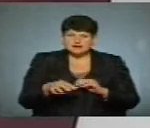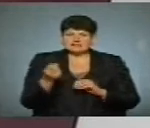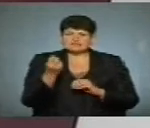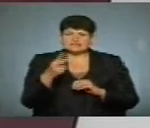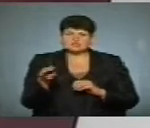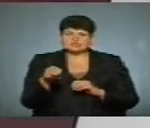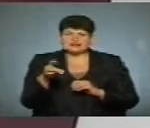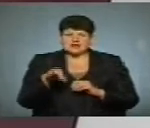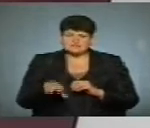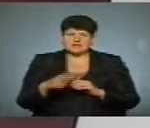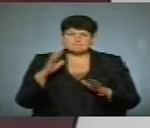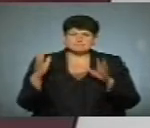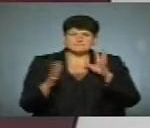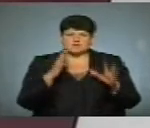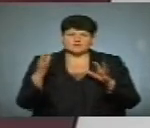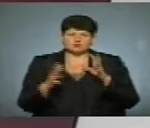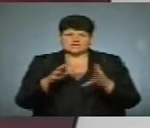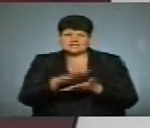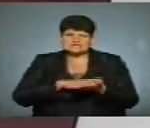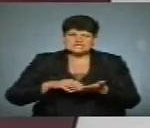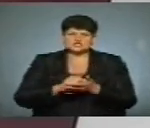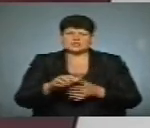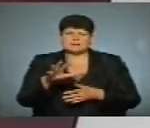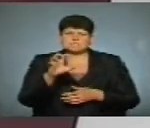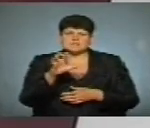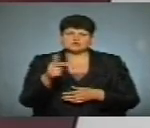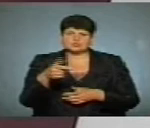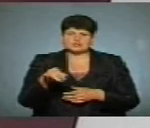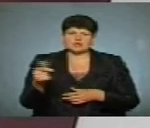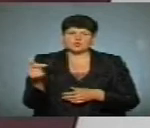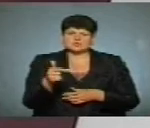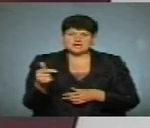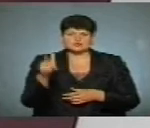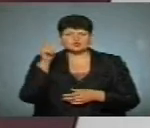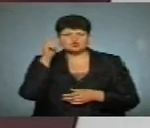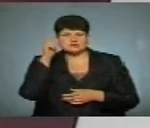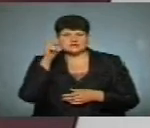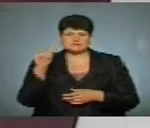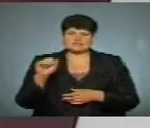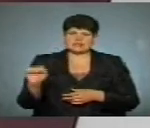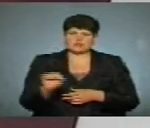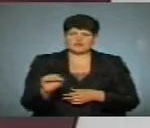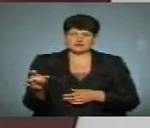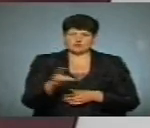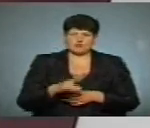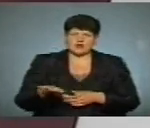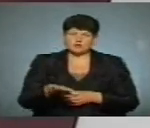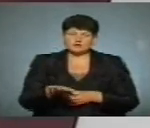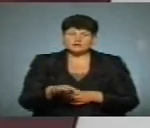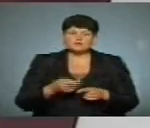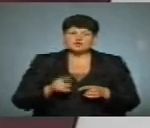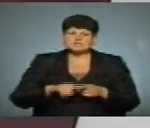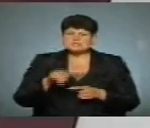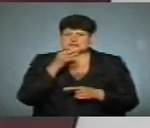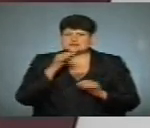12 травня полова буря знищила майже 500 гектарів посівів у Гусятинському, Чортківському та Теребовлянському районах. Про це